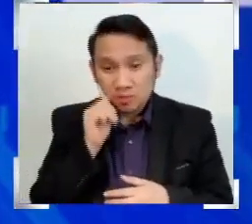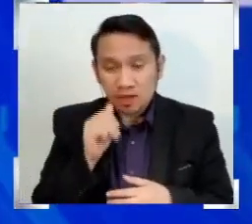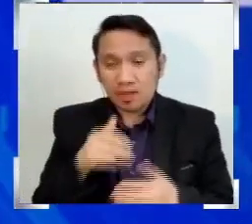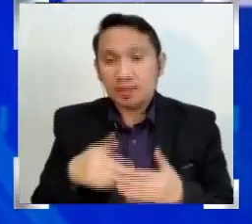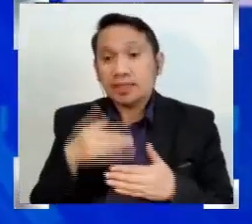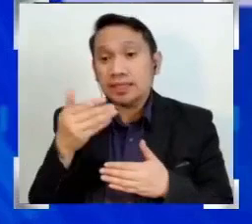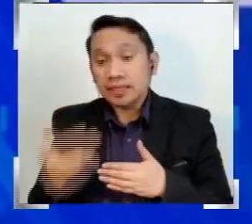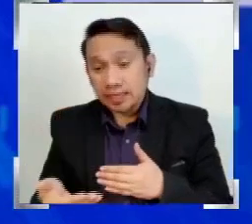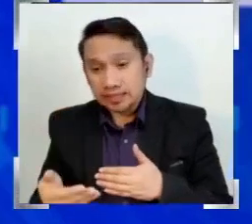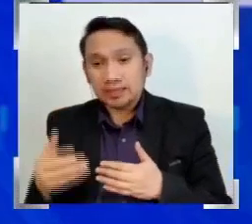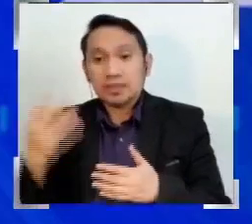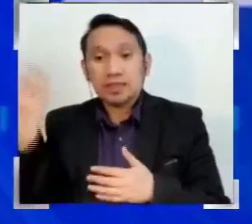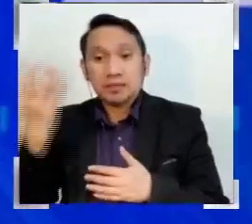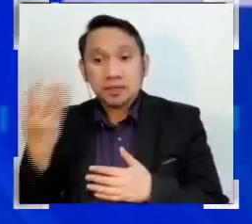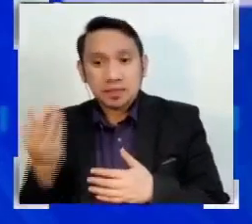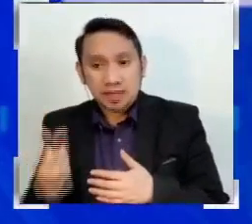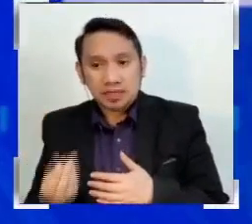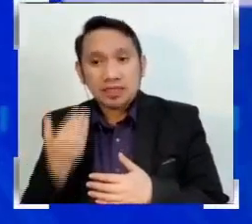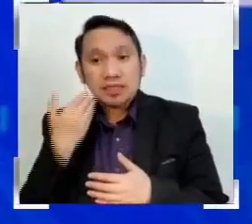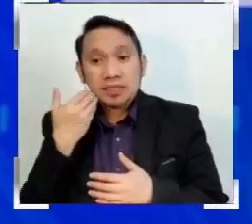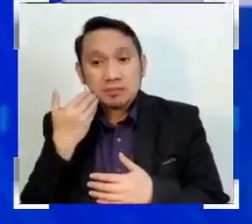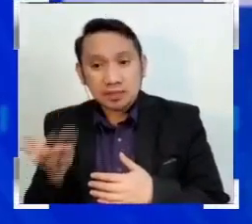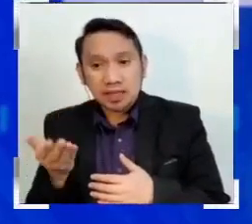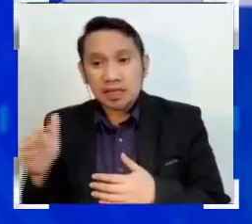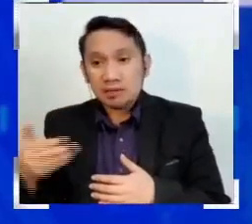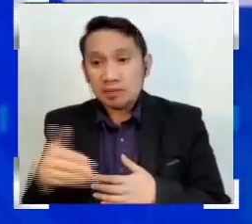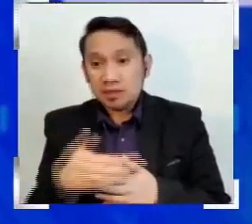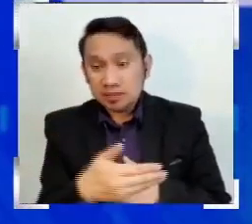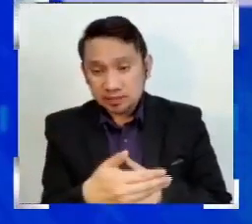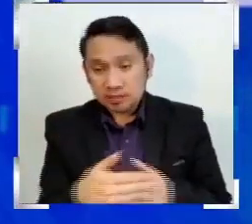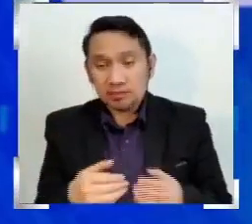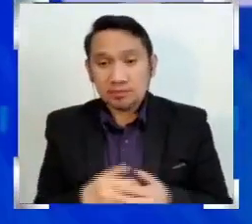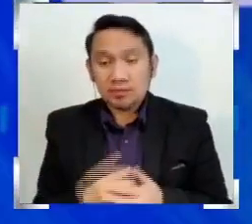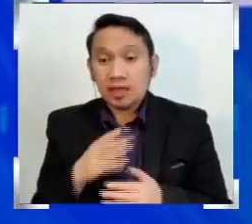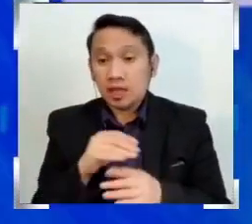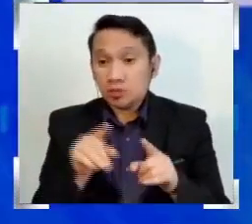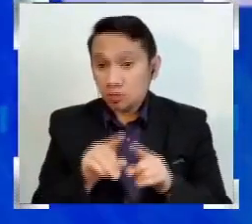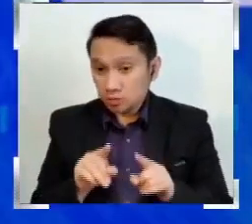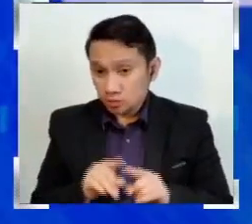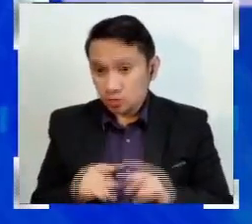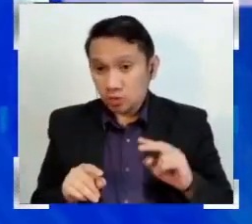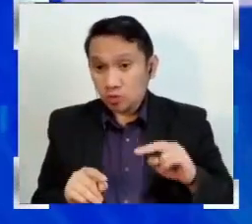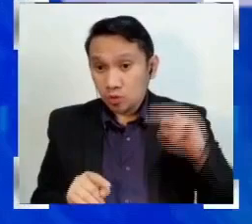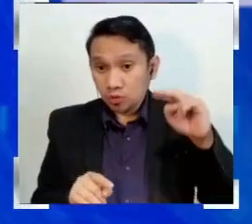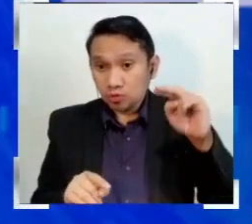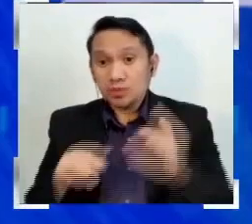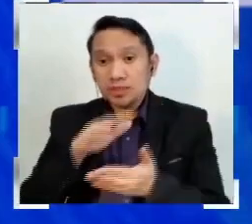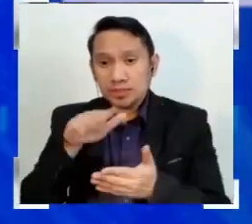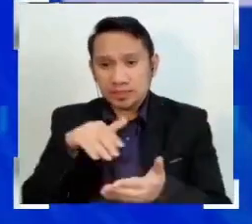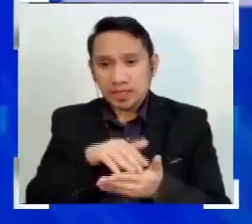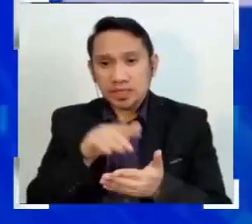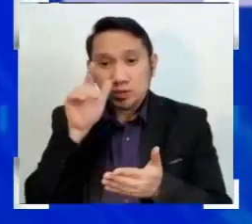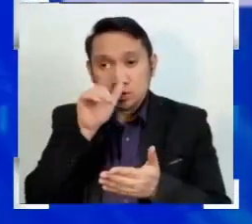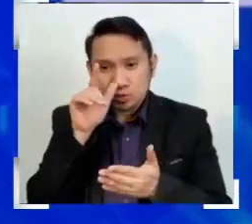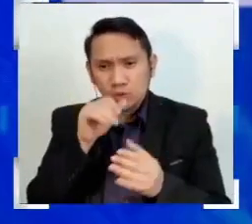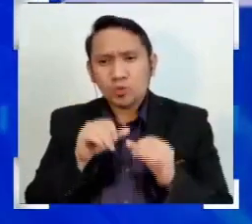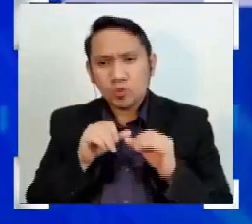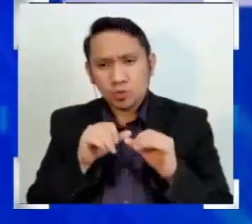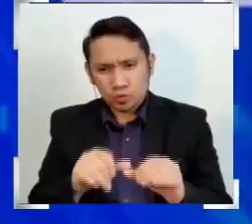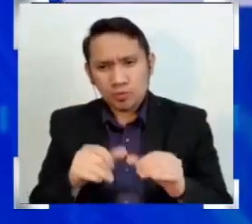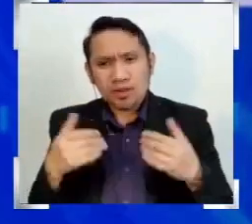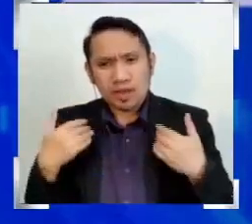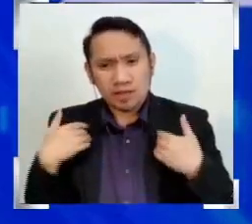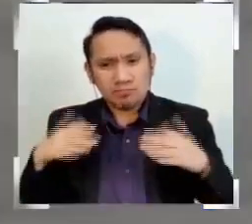habang patuloy na perwisyo ang baha sa ilang bahagi ng Northern at Central Luzon. Saksi, sina Dano Tingkungko at